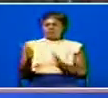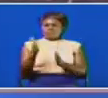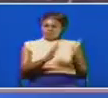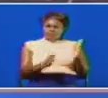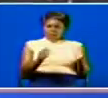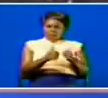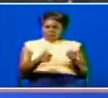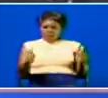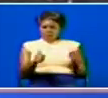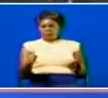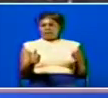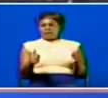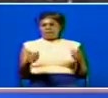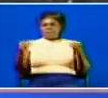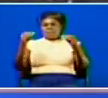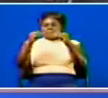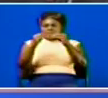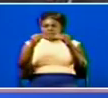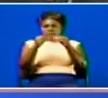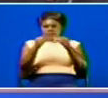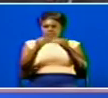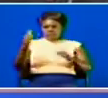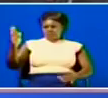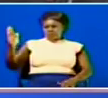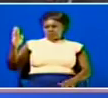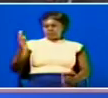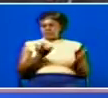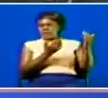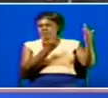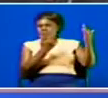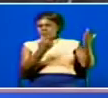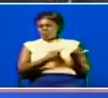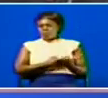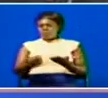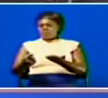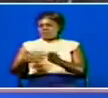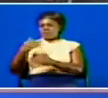mwafaka kuwekwa. Mkutano wa kiusalama unatarajiwa juma lijalo.